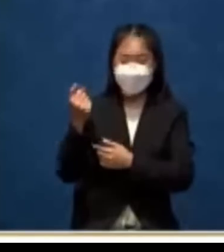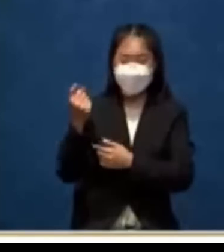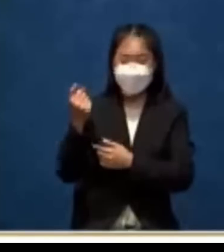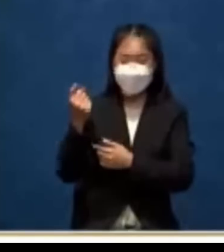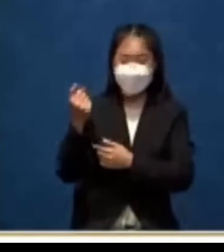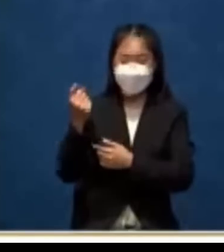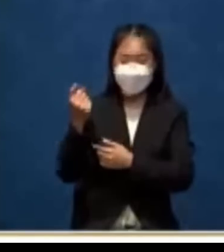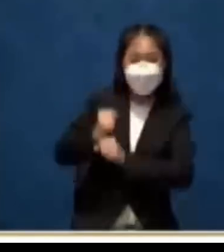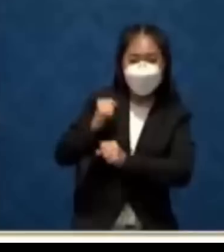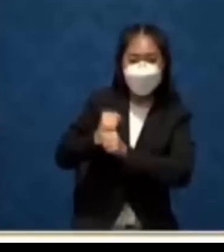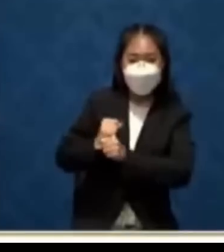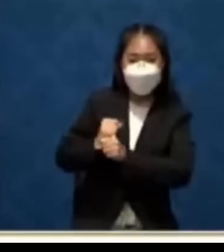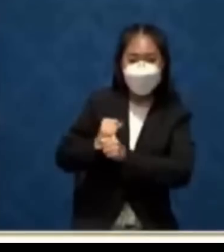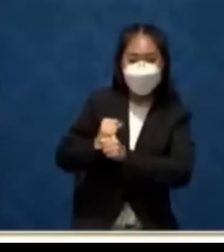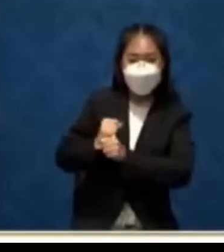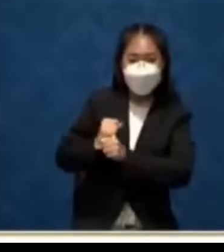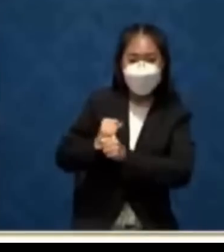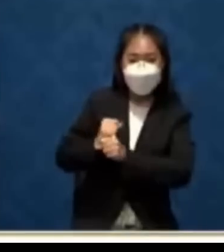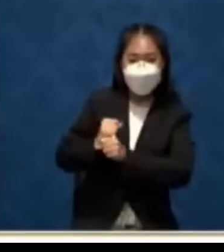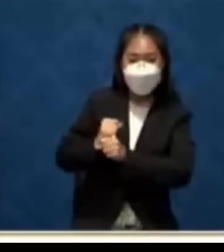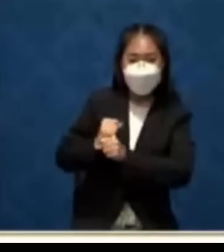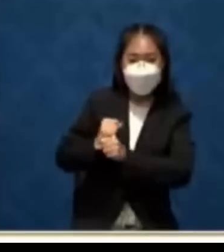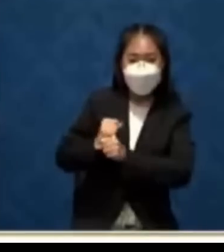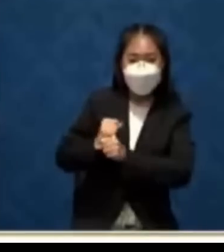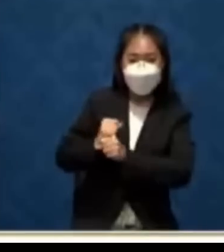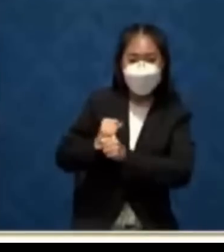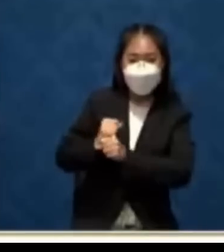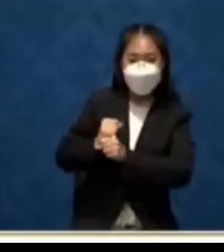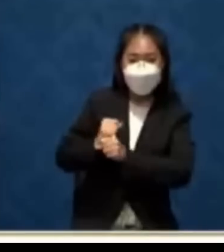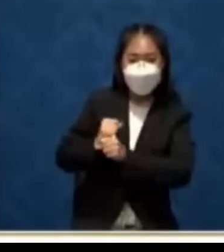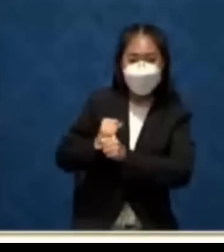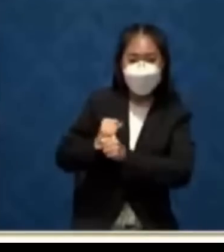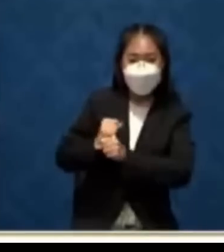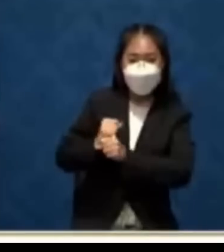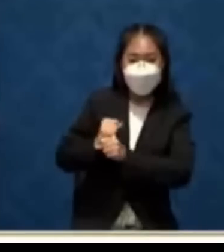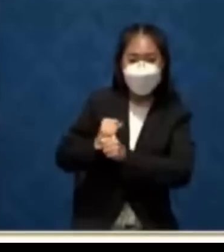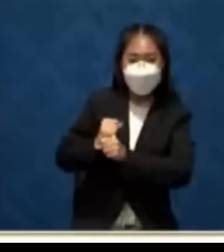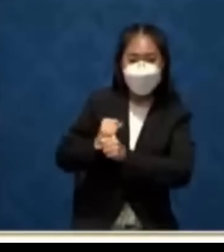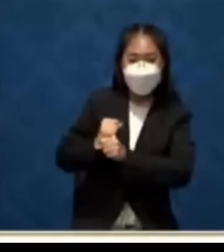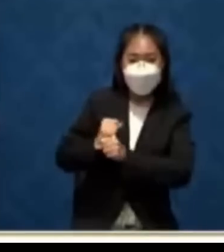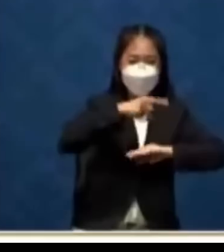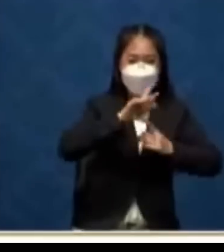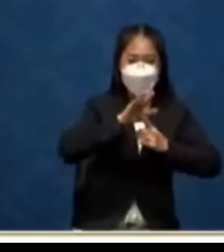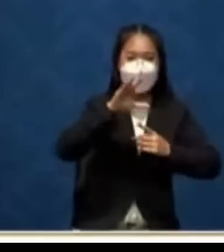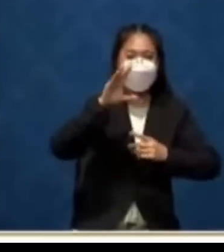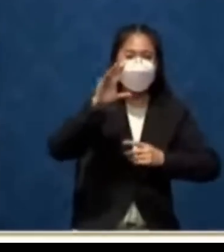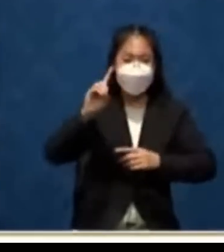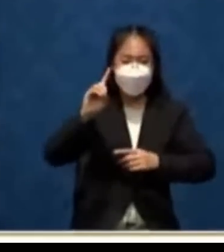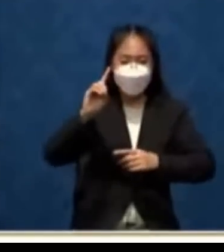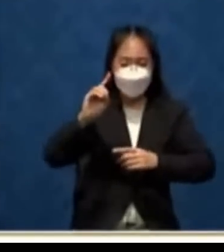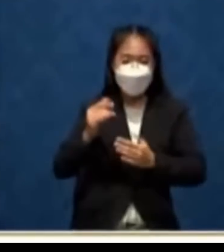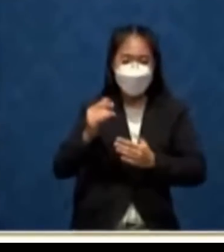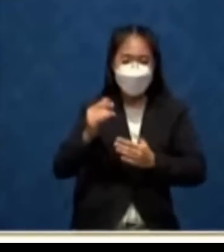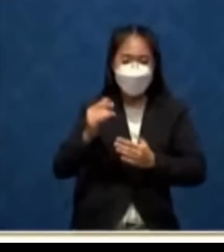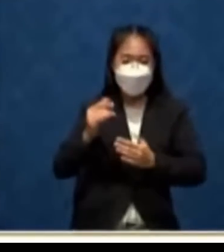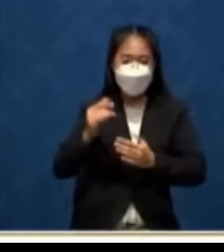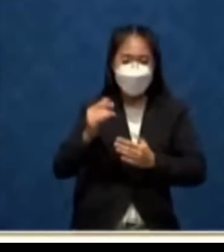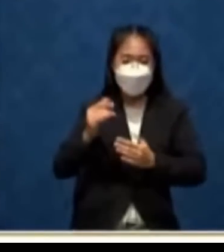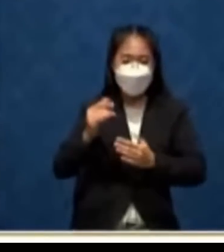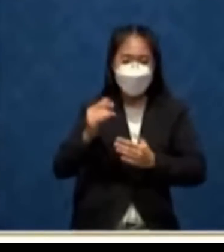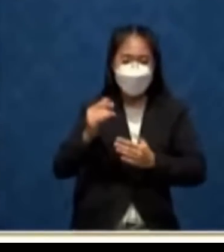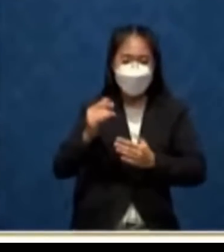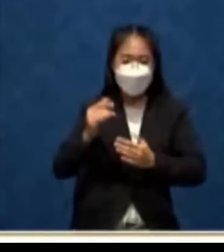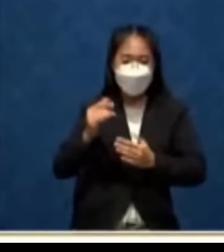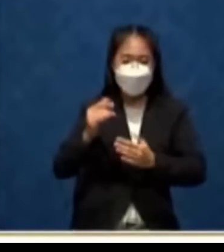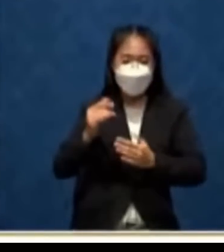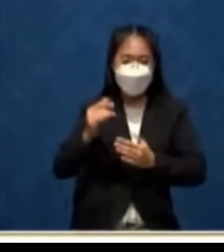ตั้งแต่ช่วงที่พ่อตัวเองเป็นแม่ทัพจนเลื่อนไปเป็นปลัดกลาโหมมารอบนี้ไปเช่าซื้อรถทัวร์33คันมาปล่อย